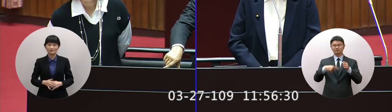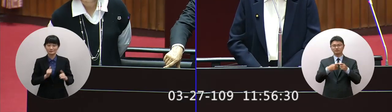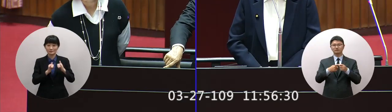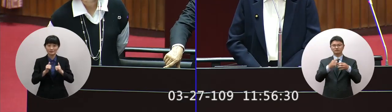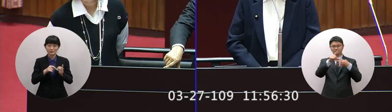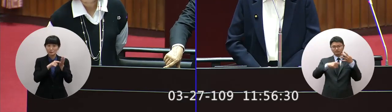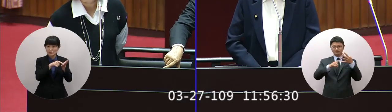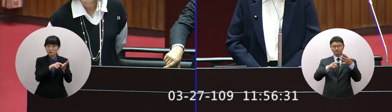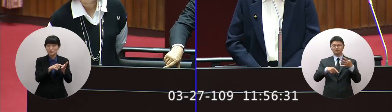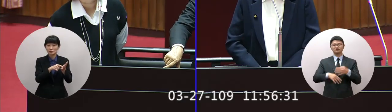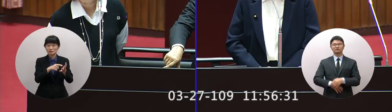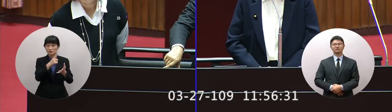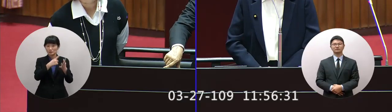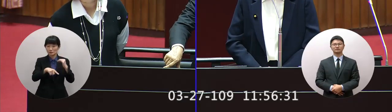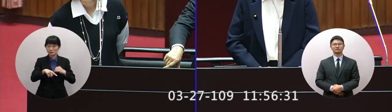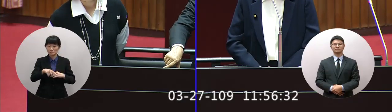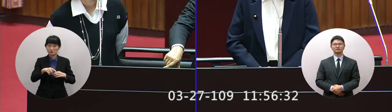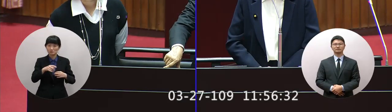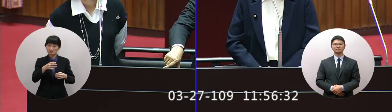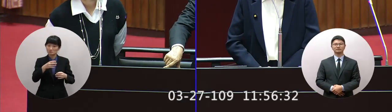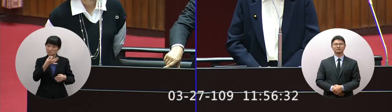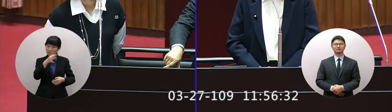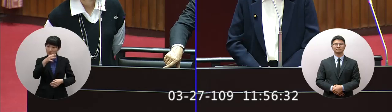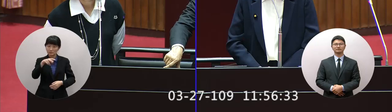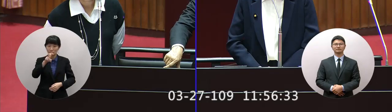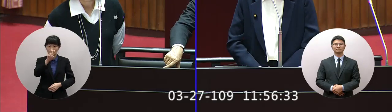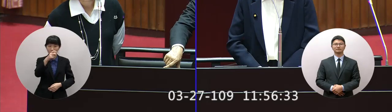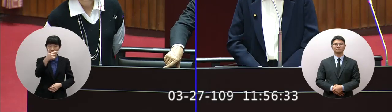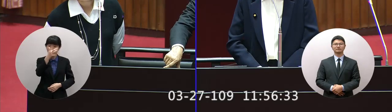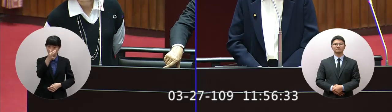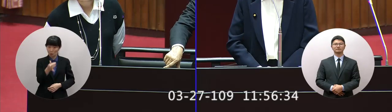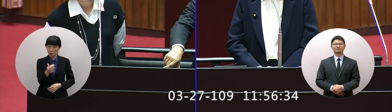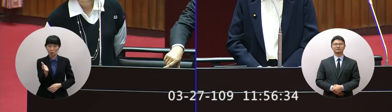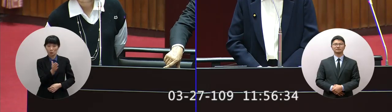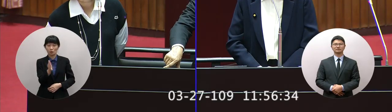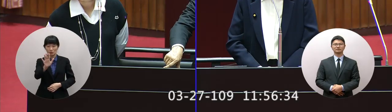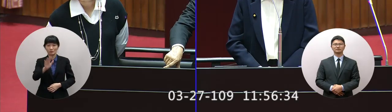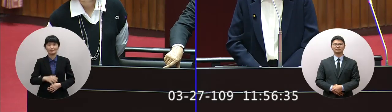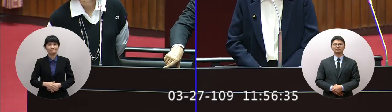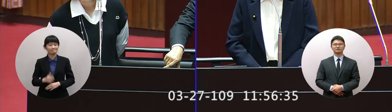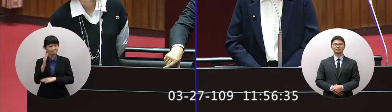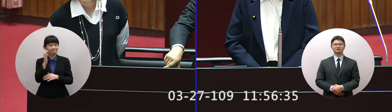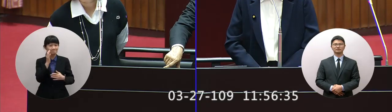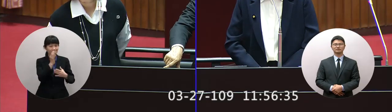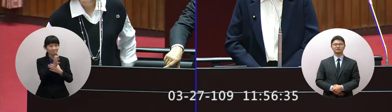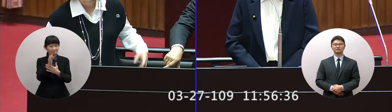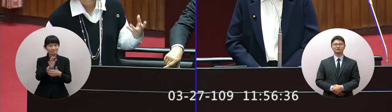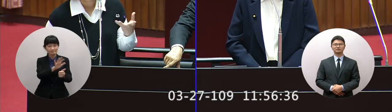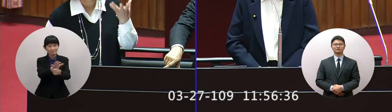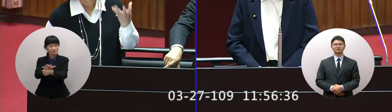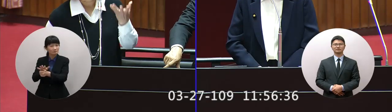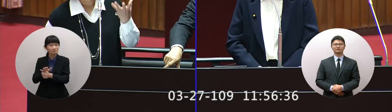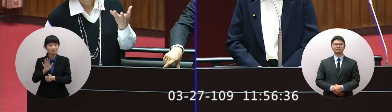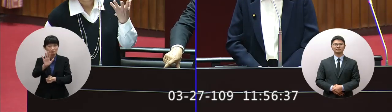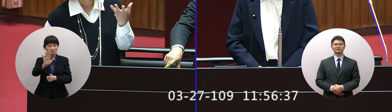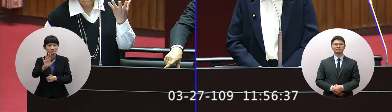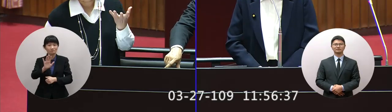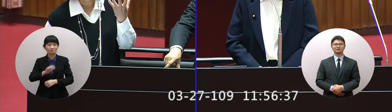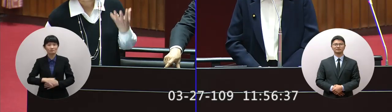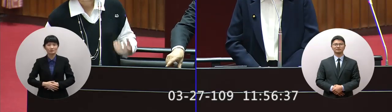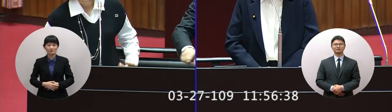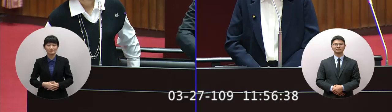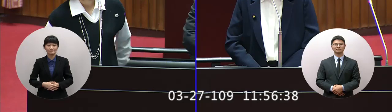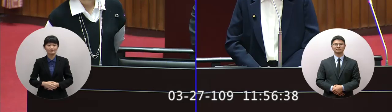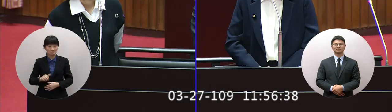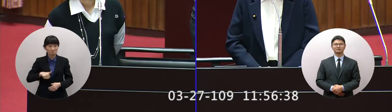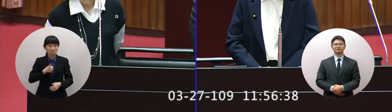话，已经有26亿多了哈。那个带动民间的投资，其实是像有把这样